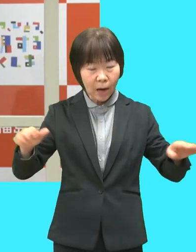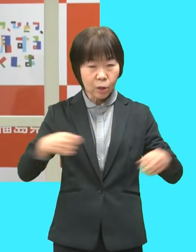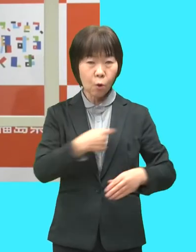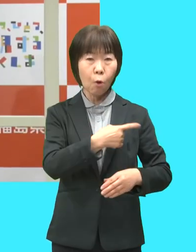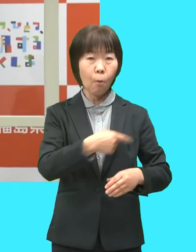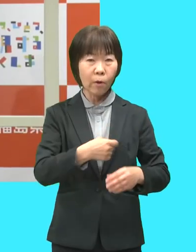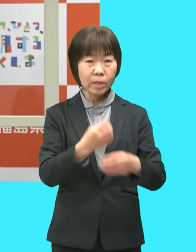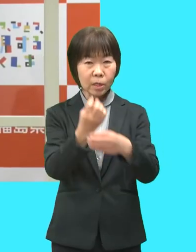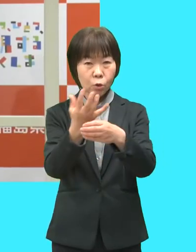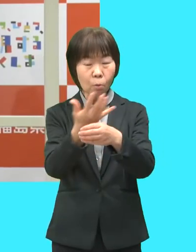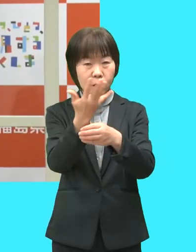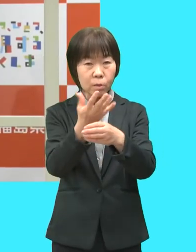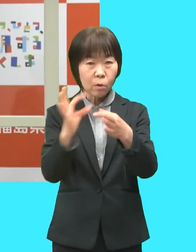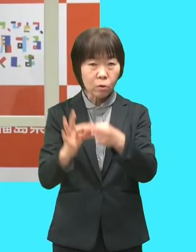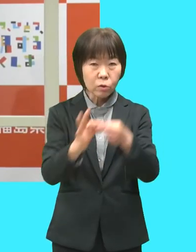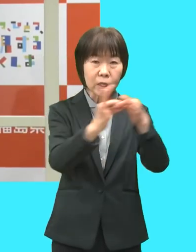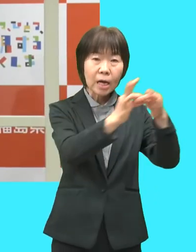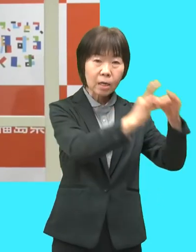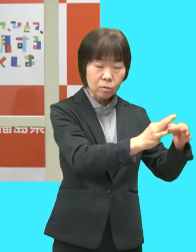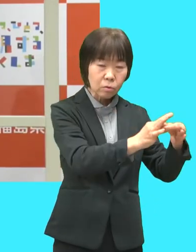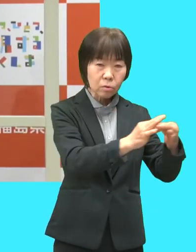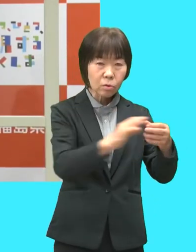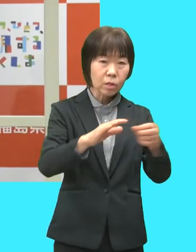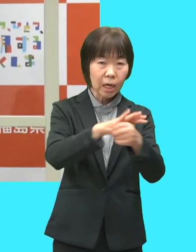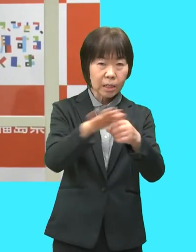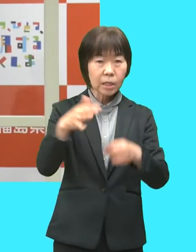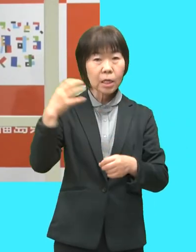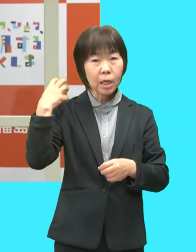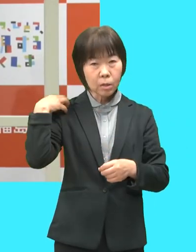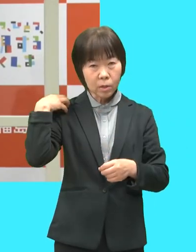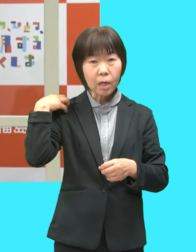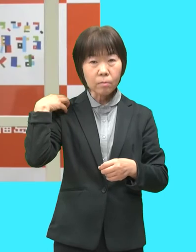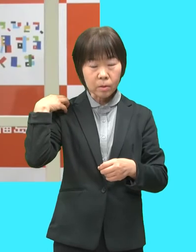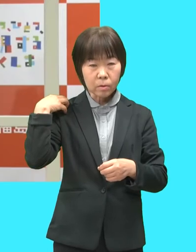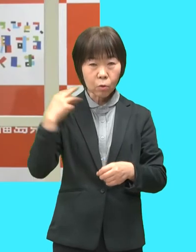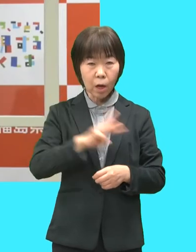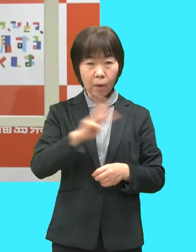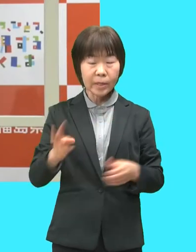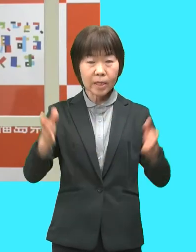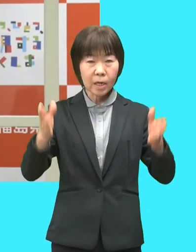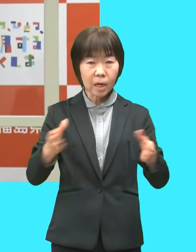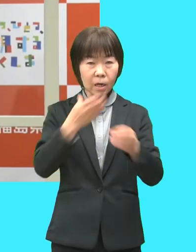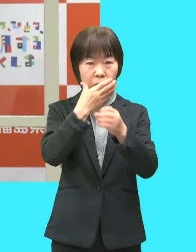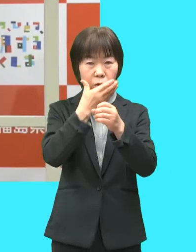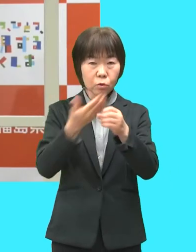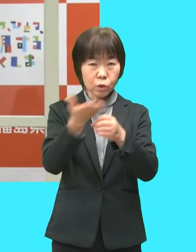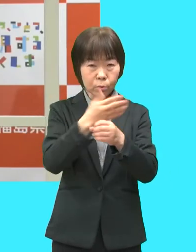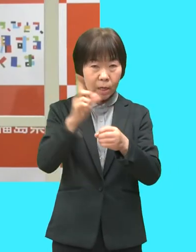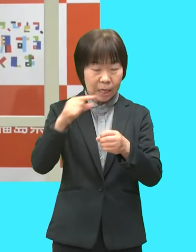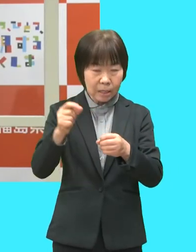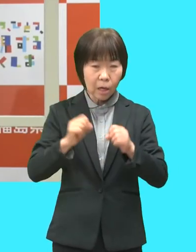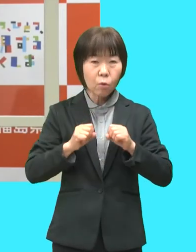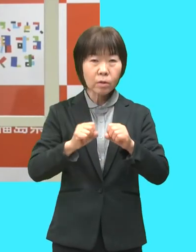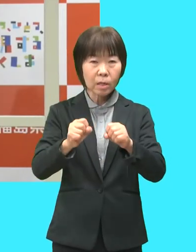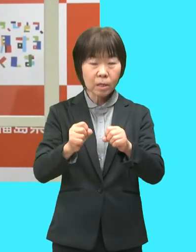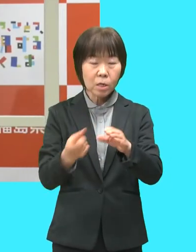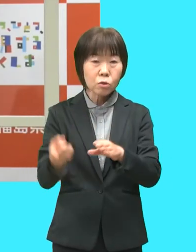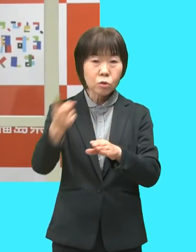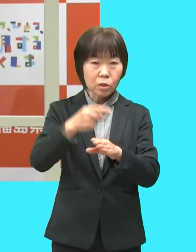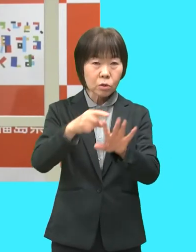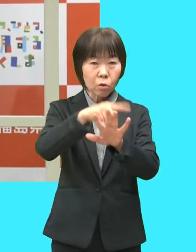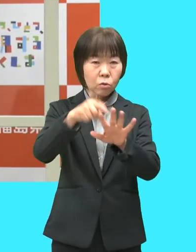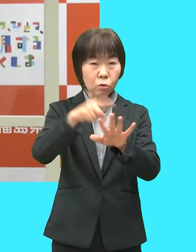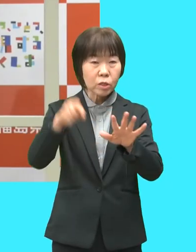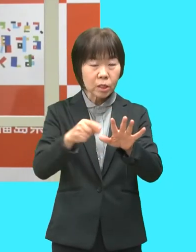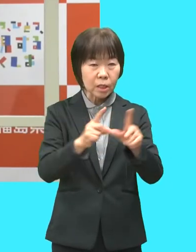い、灯火をつなげていくという大切な役割があります。これを3日間福島県で行って、次の栃木県、